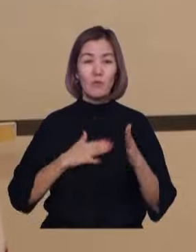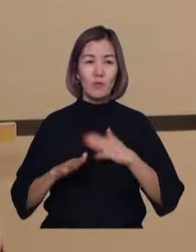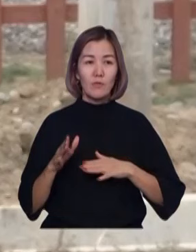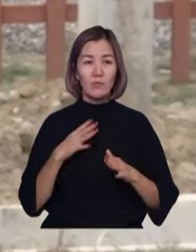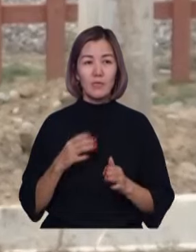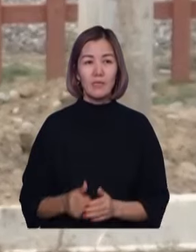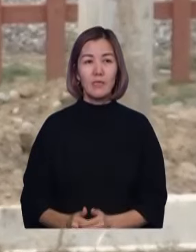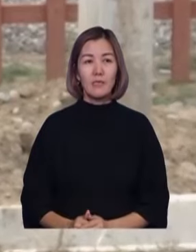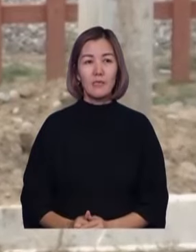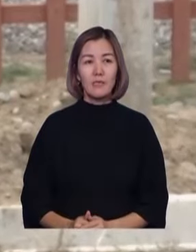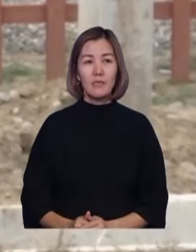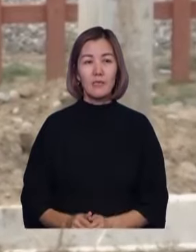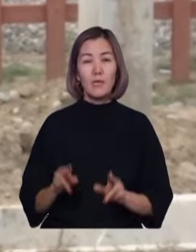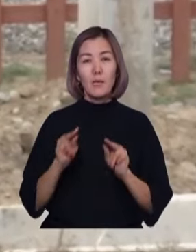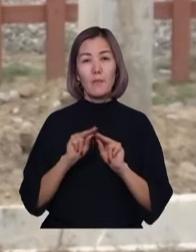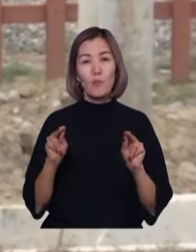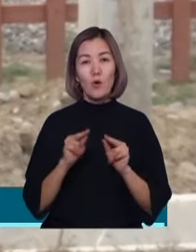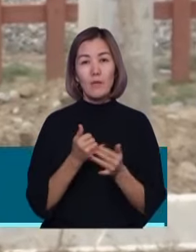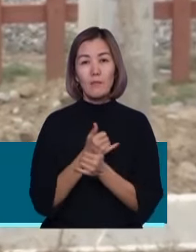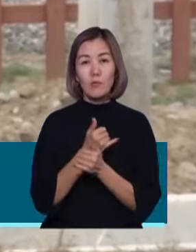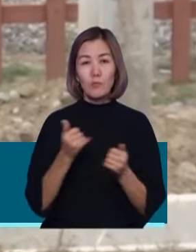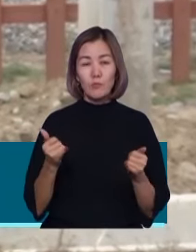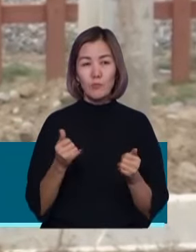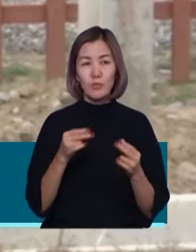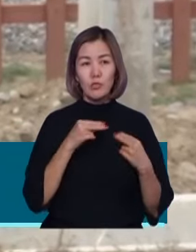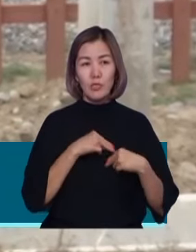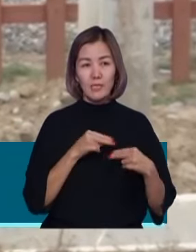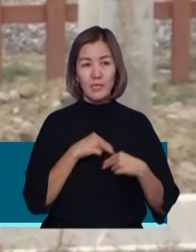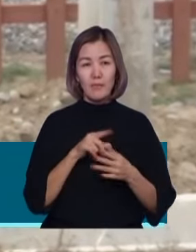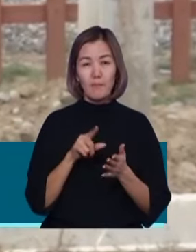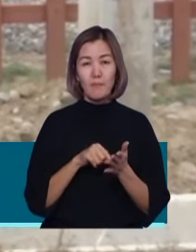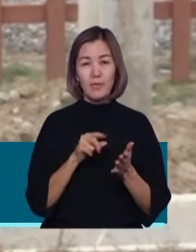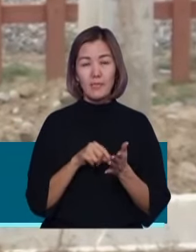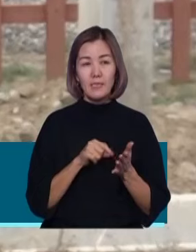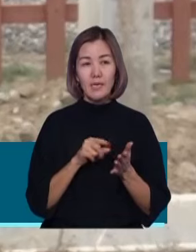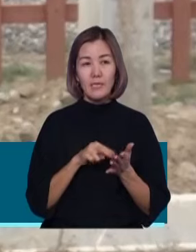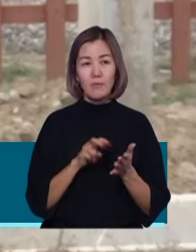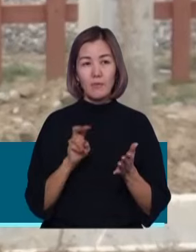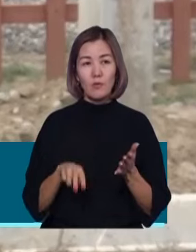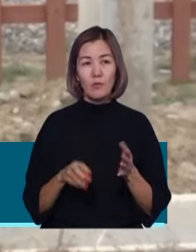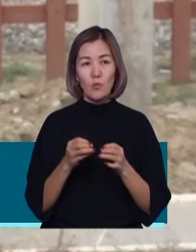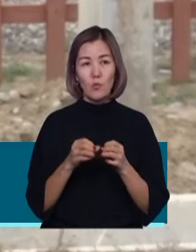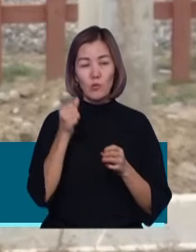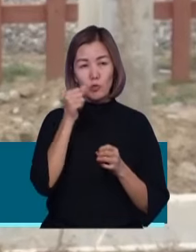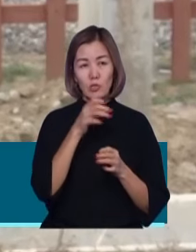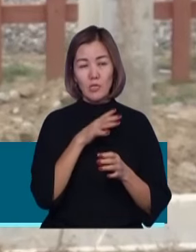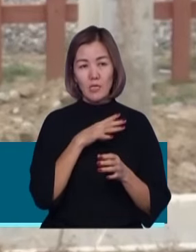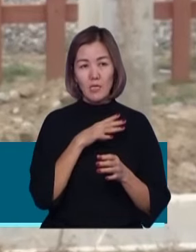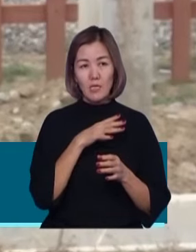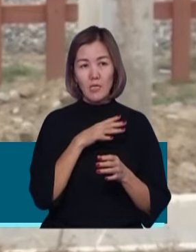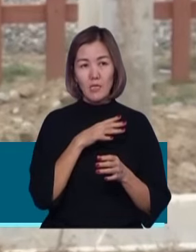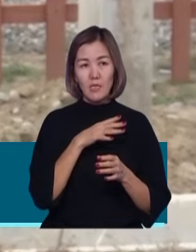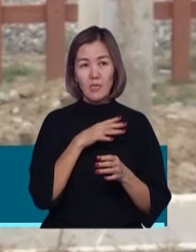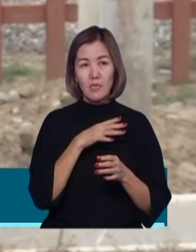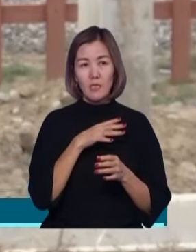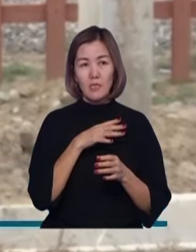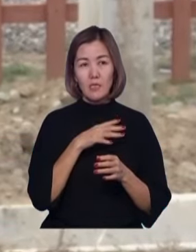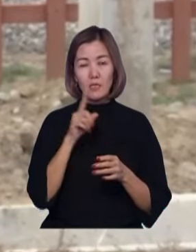жатыр. Мұғалым боп жұмыс істегем, пенсионер повозрасты деп 10 жылдан кейін осы